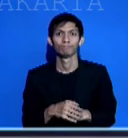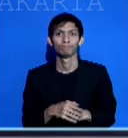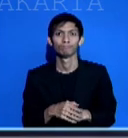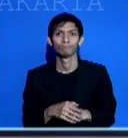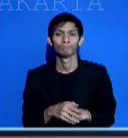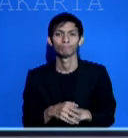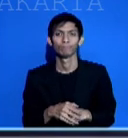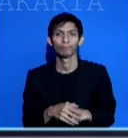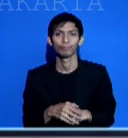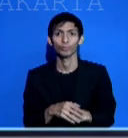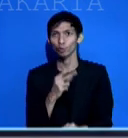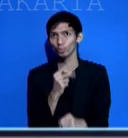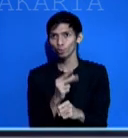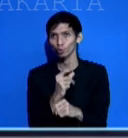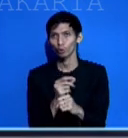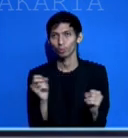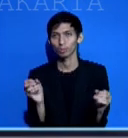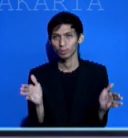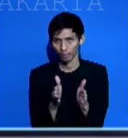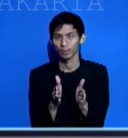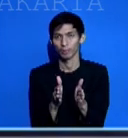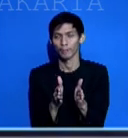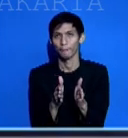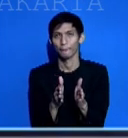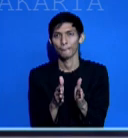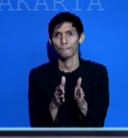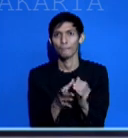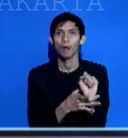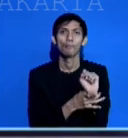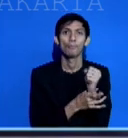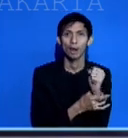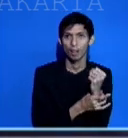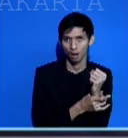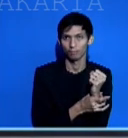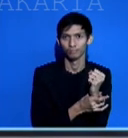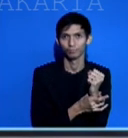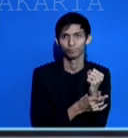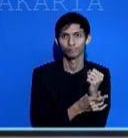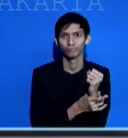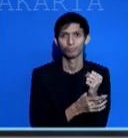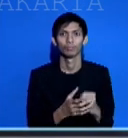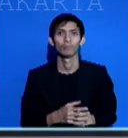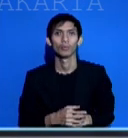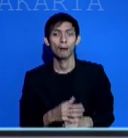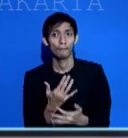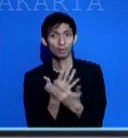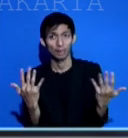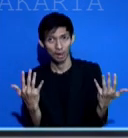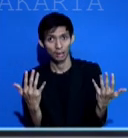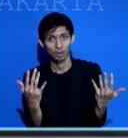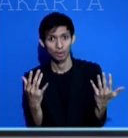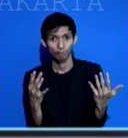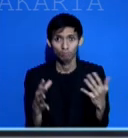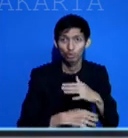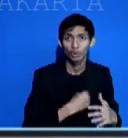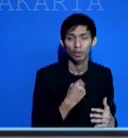sebuah minimarket yang berada di Jalan Magelang Purworejo dibobol kawanan pencuri. Para pelaku masuk melalui pintu depan dengan